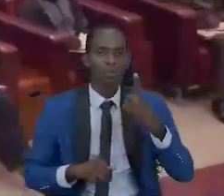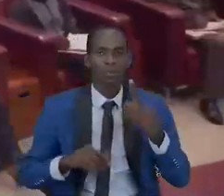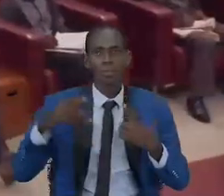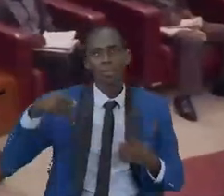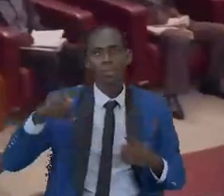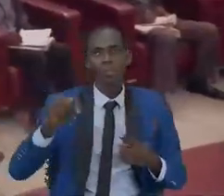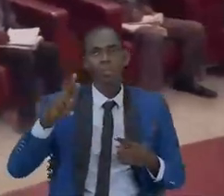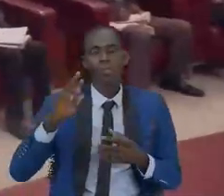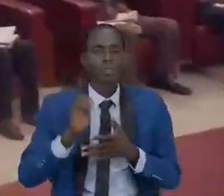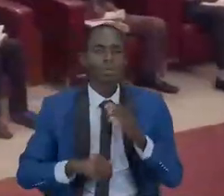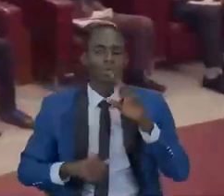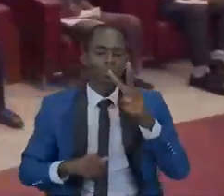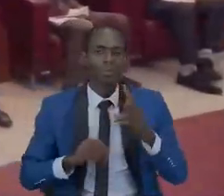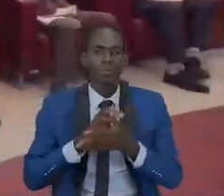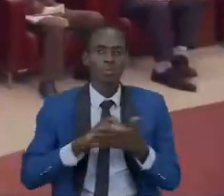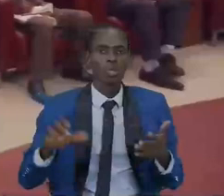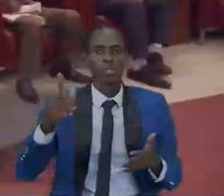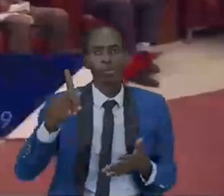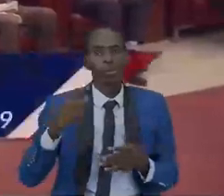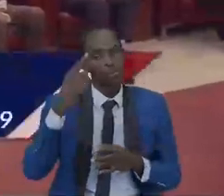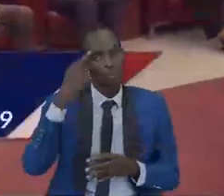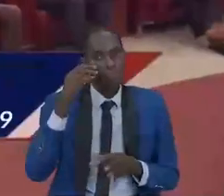chapitre 2 verset 21